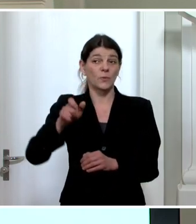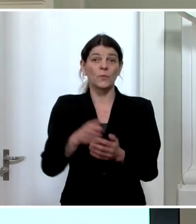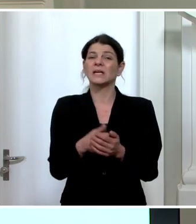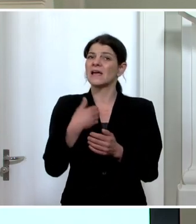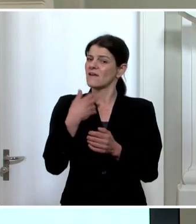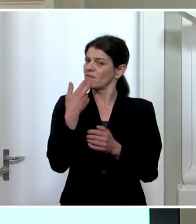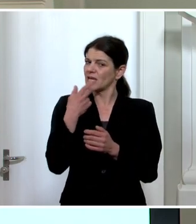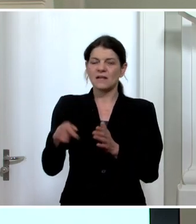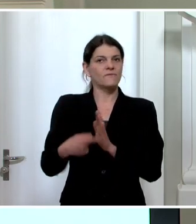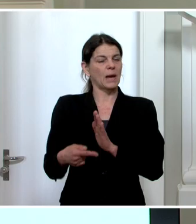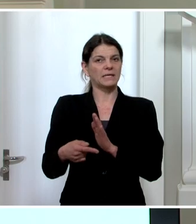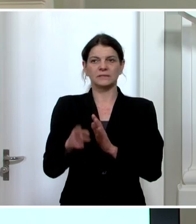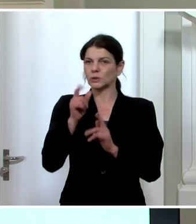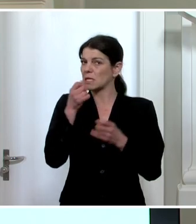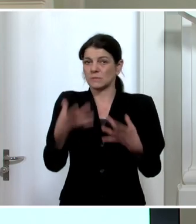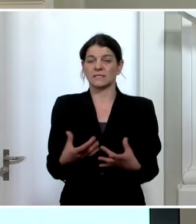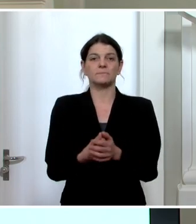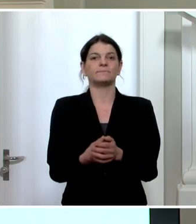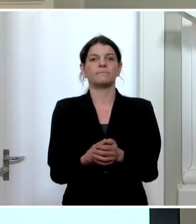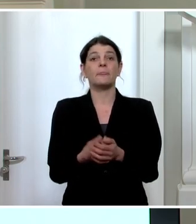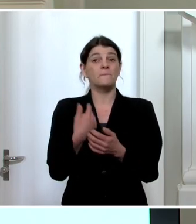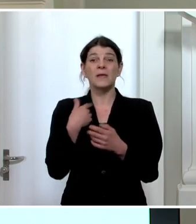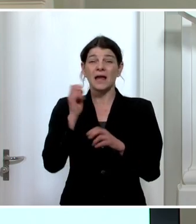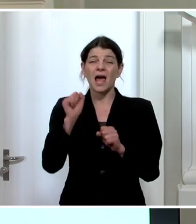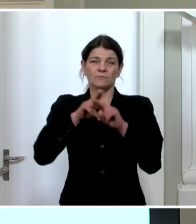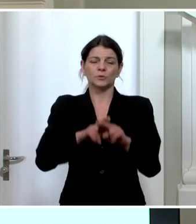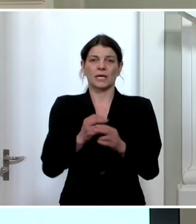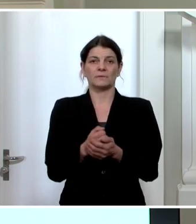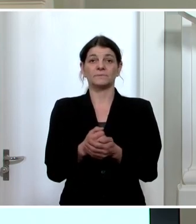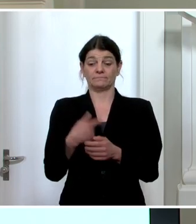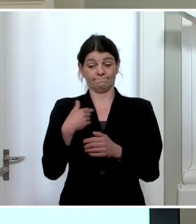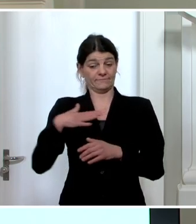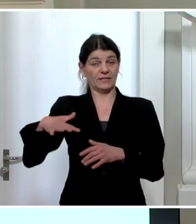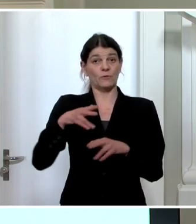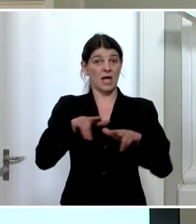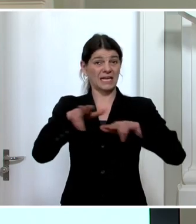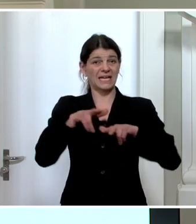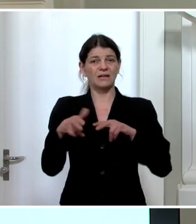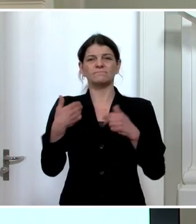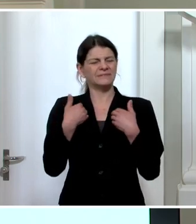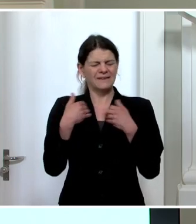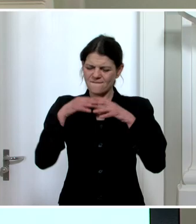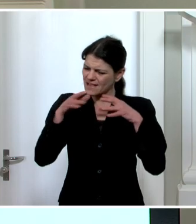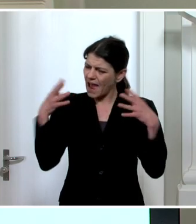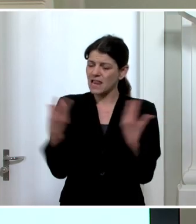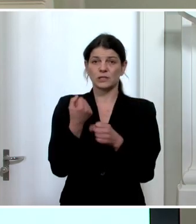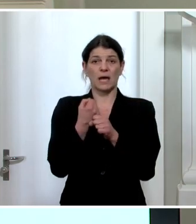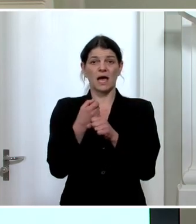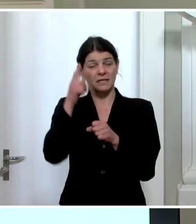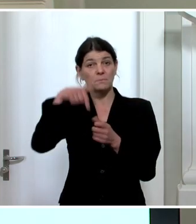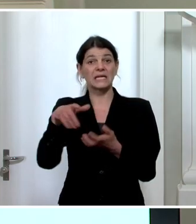zu vermeiden. Ich kann Ihnen versichern, dass wir seitens der Regierung alles daran setzen, diese